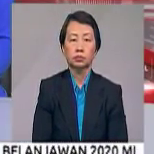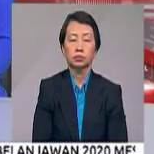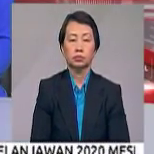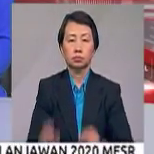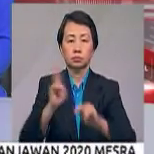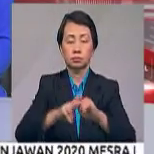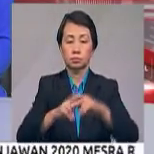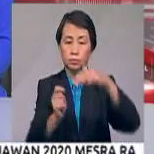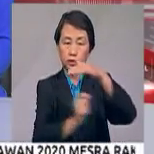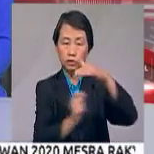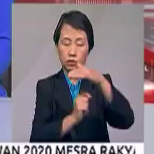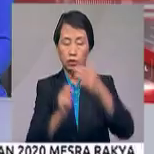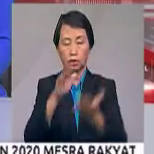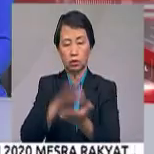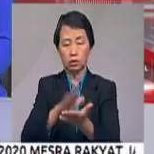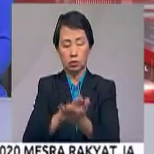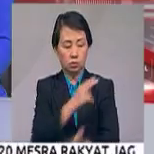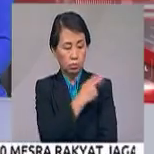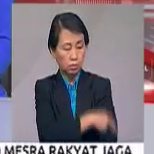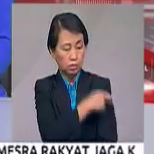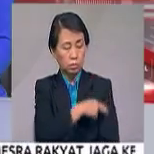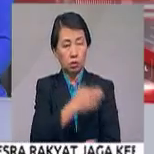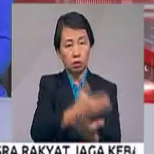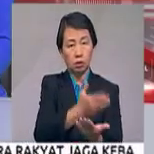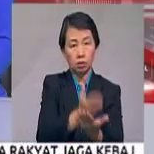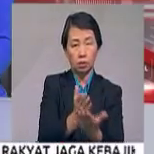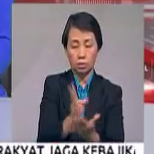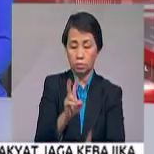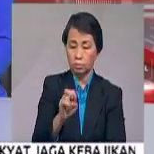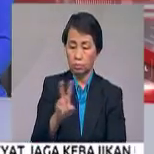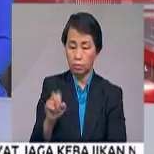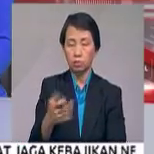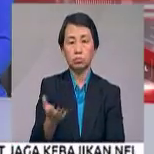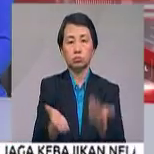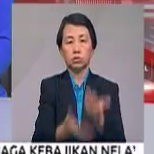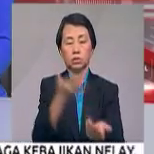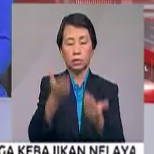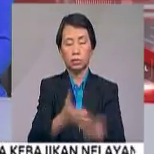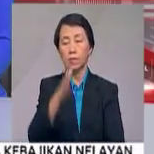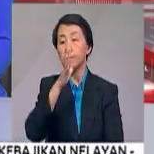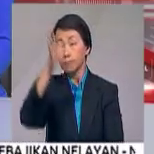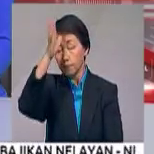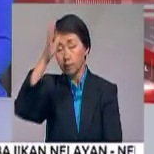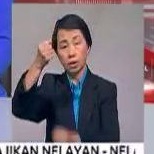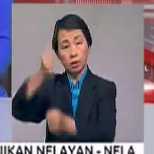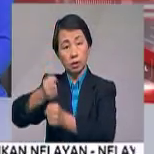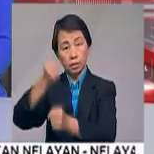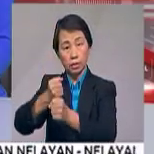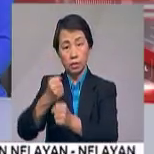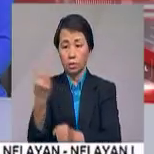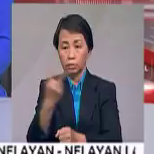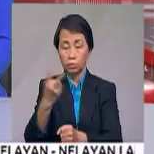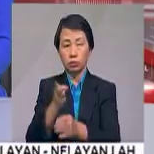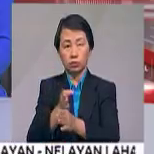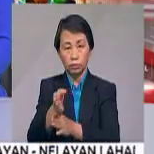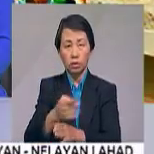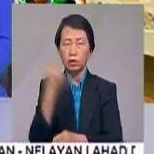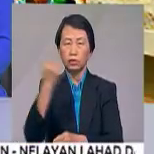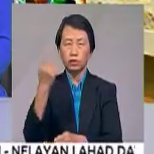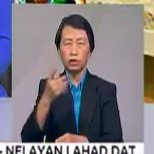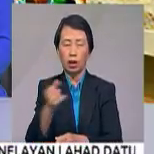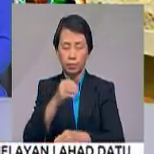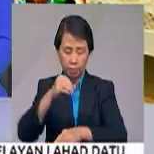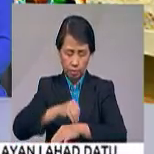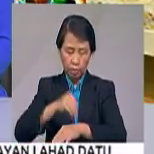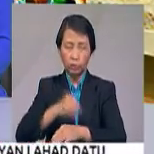Penambahan taska di sekolah dan hospital dalam belanjawan 2020 dilihat memudahkan ibu bekerja di kedua-dua sektor yang sering memakan